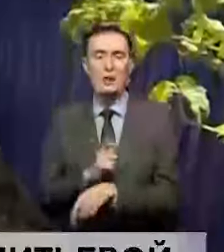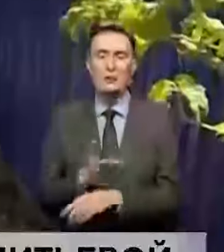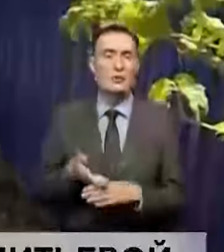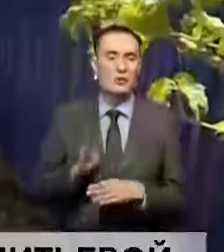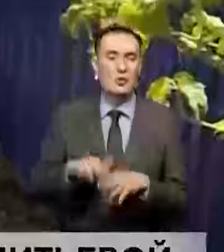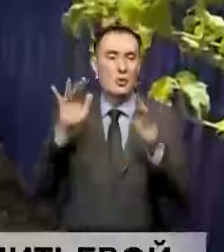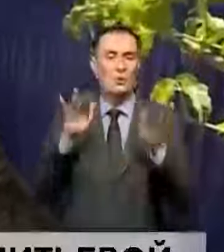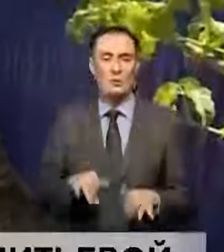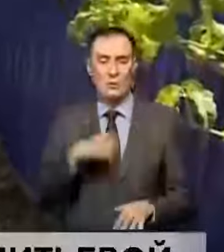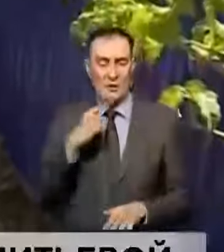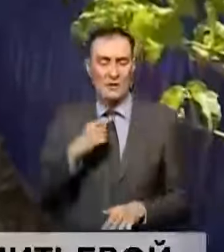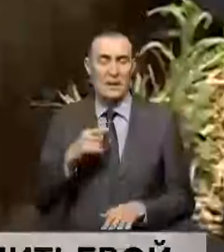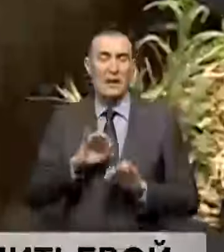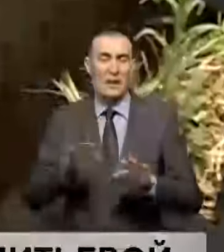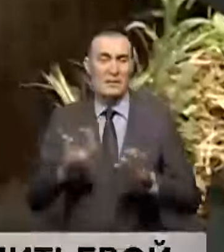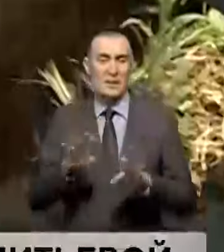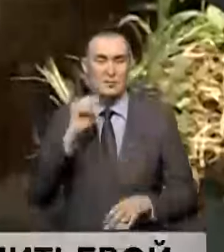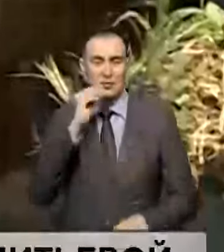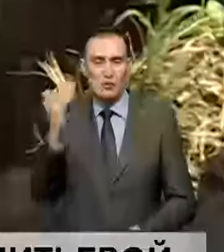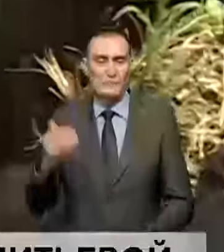зимой, рассказывает житель села.